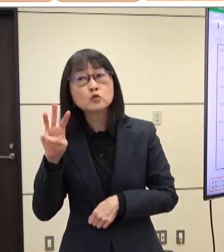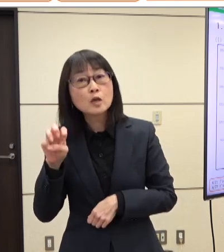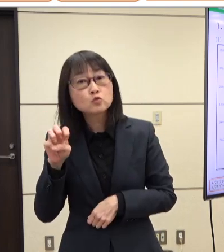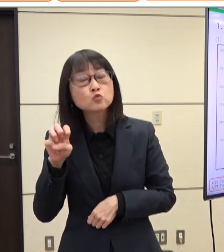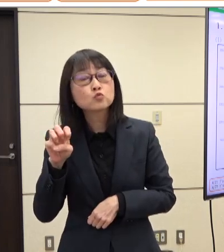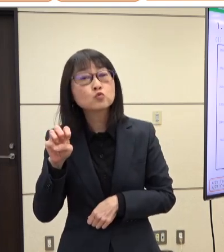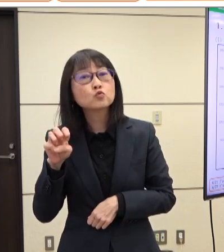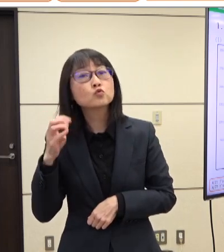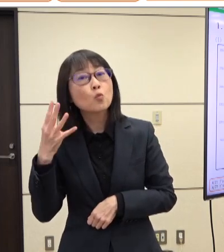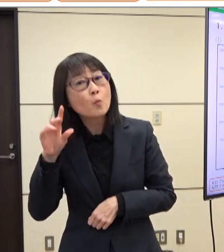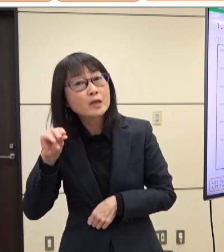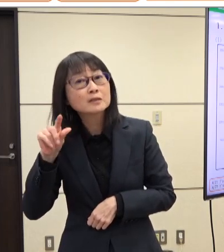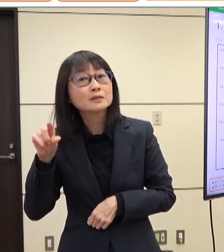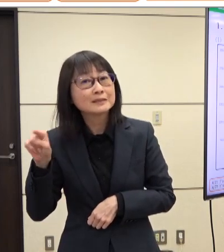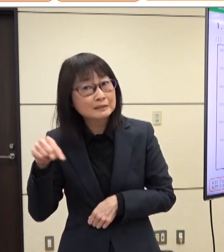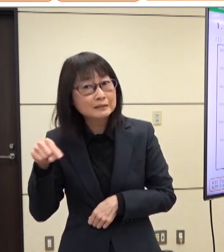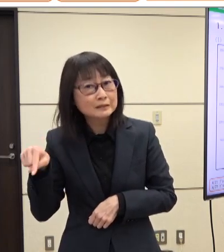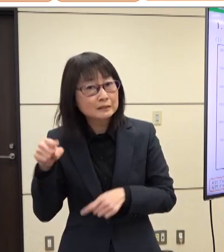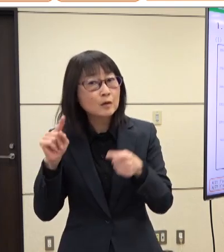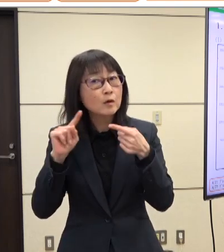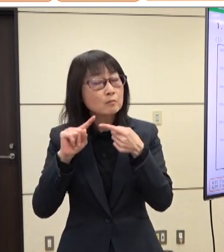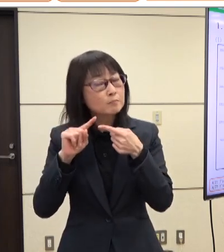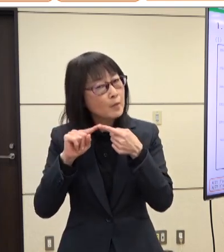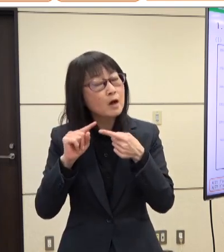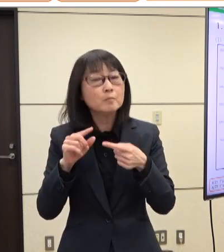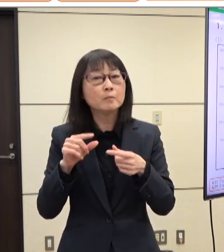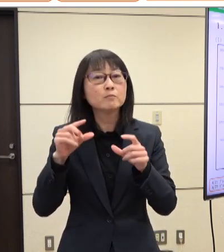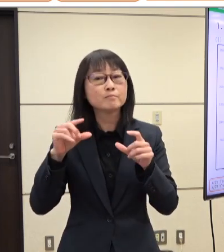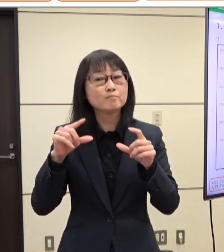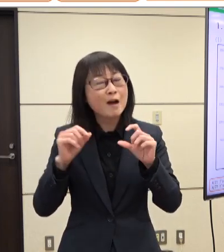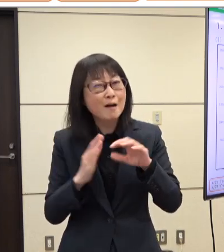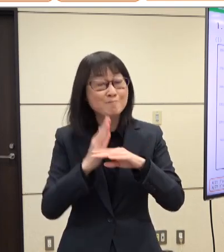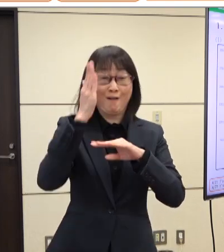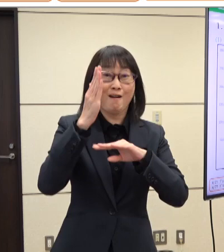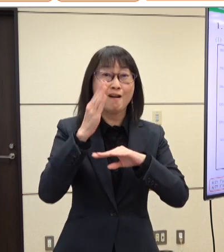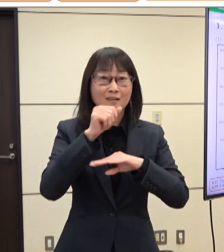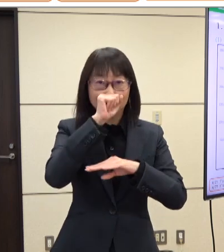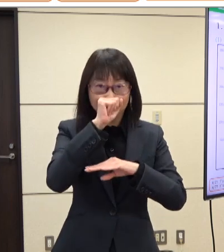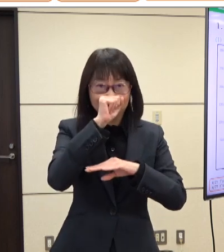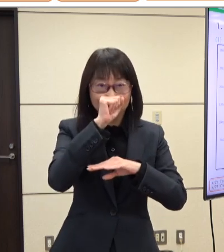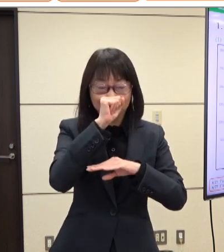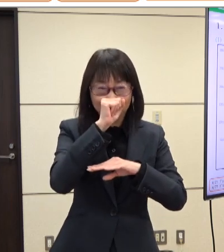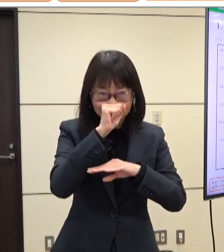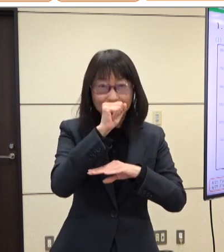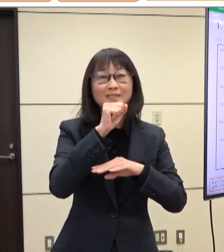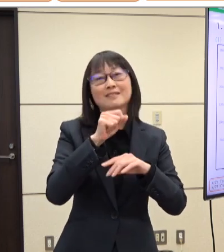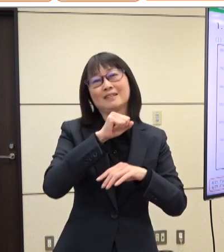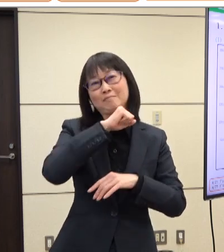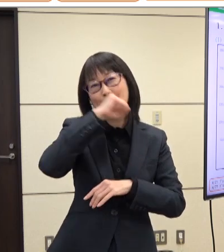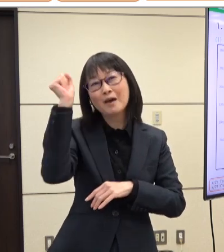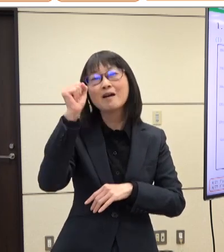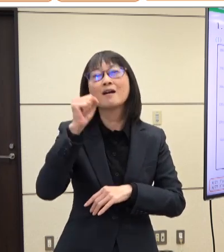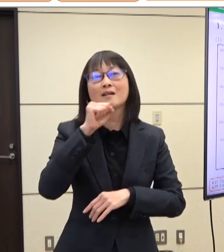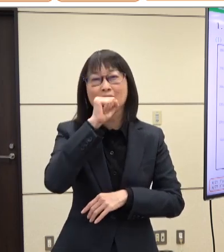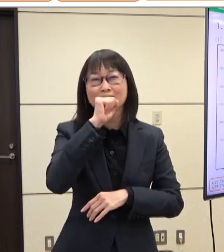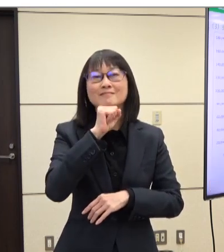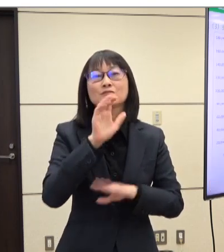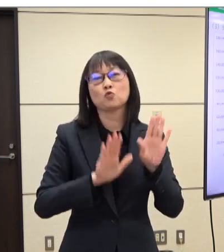符合する数字はこちらになるかと思いますが、174万人来ていただいているということです。